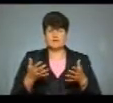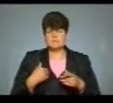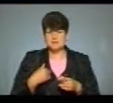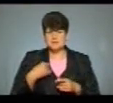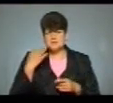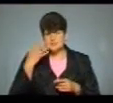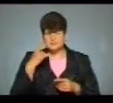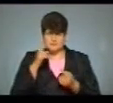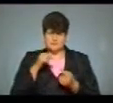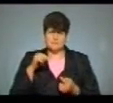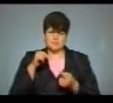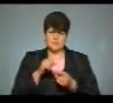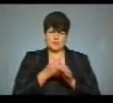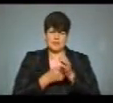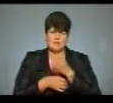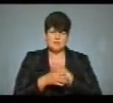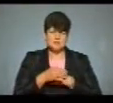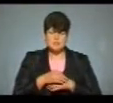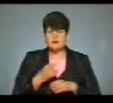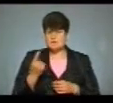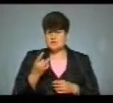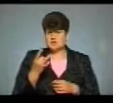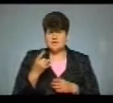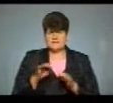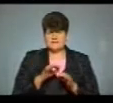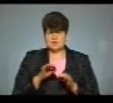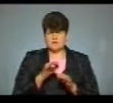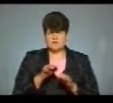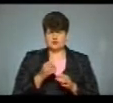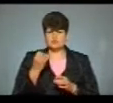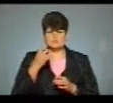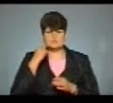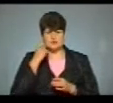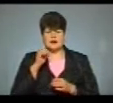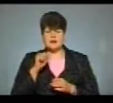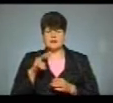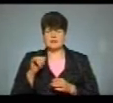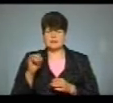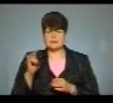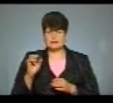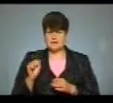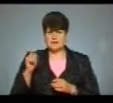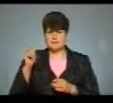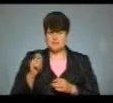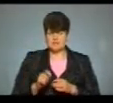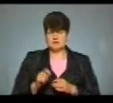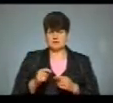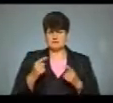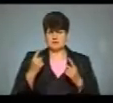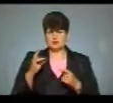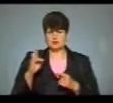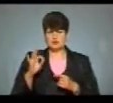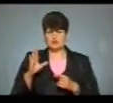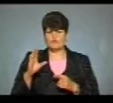вони дуже підійдуть до браслета. І я перший раз вишиваю. 14-річна Аліна Хараман, яка приїхала з Великої